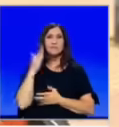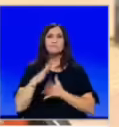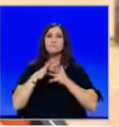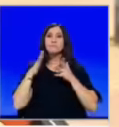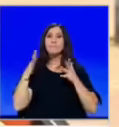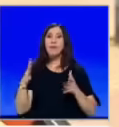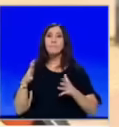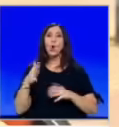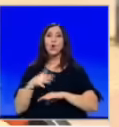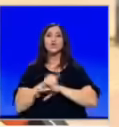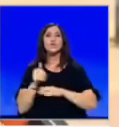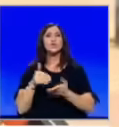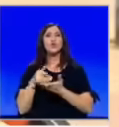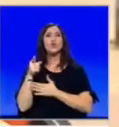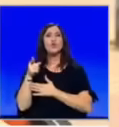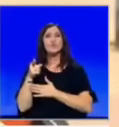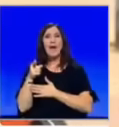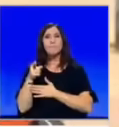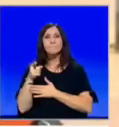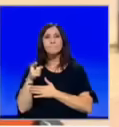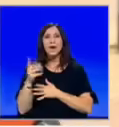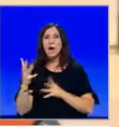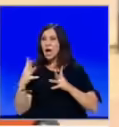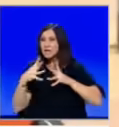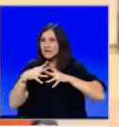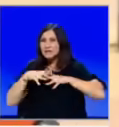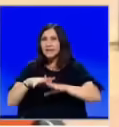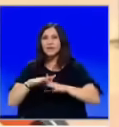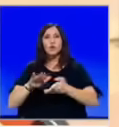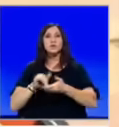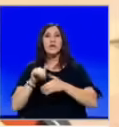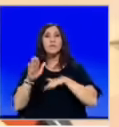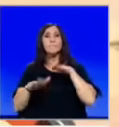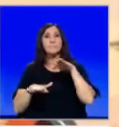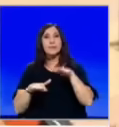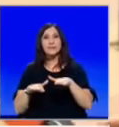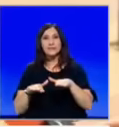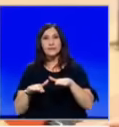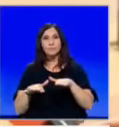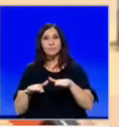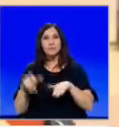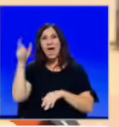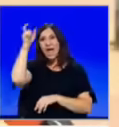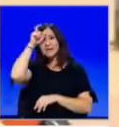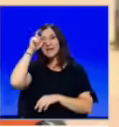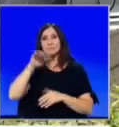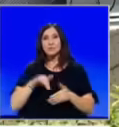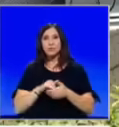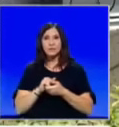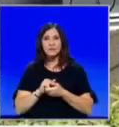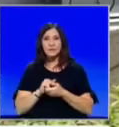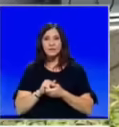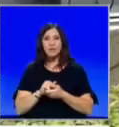най-много в Швеция, защото там вече сливани организираната престъпност с исламистските